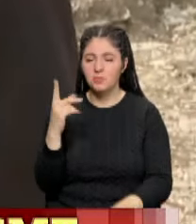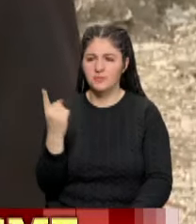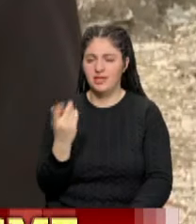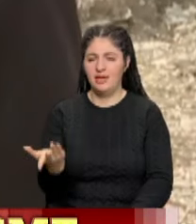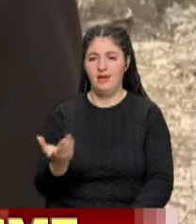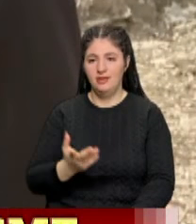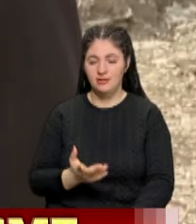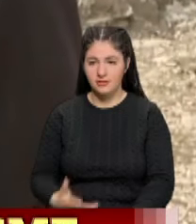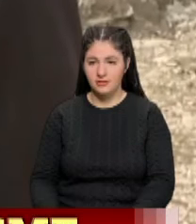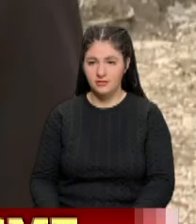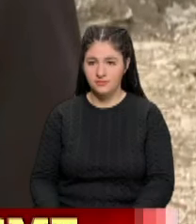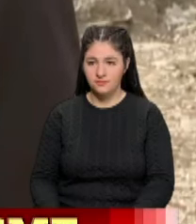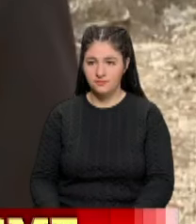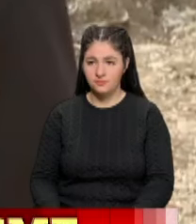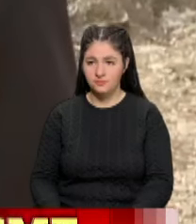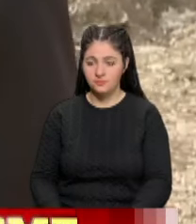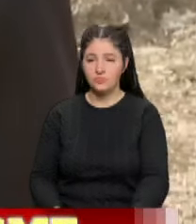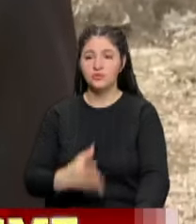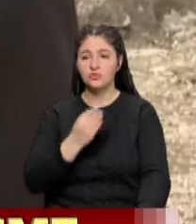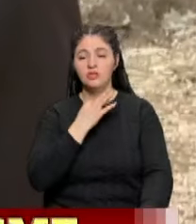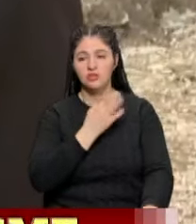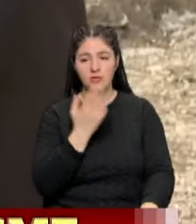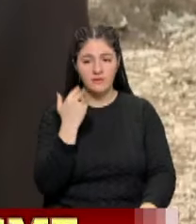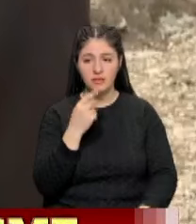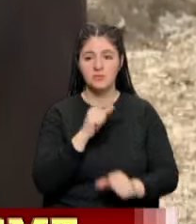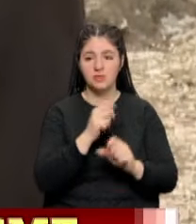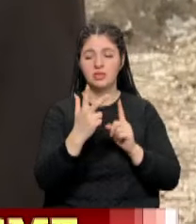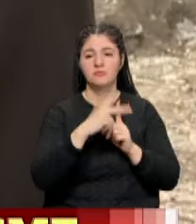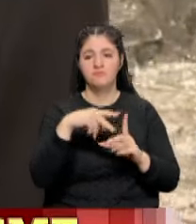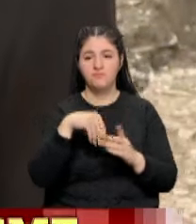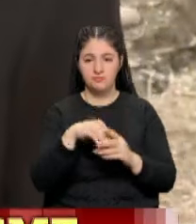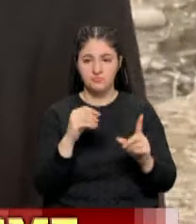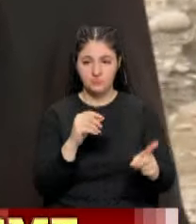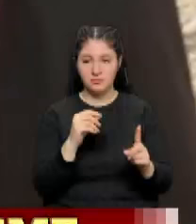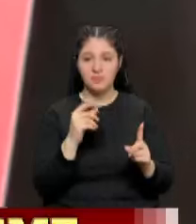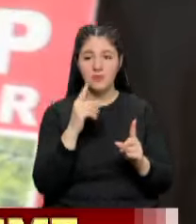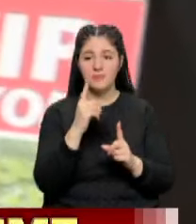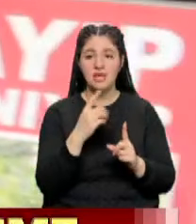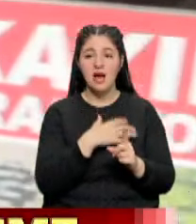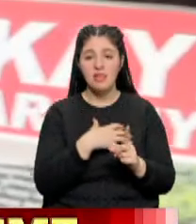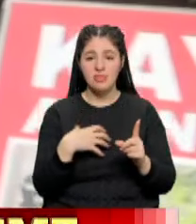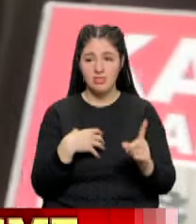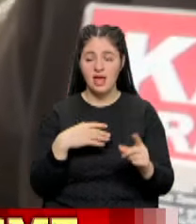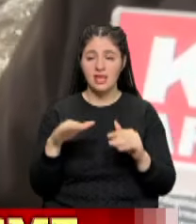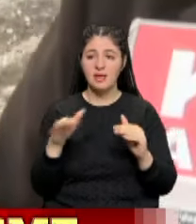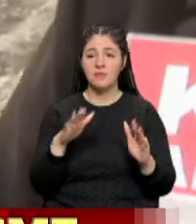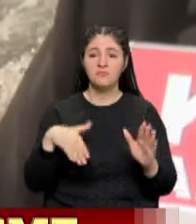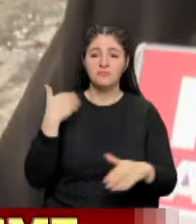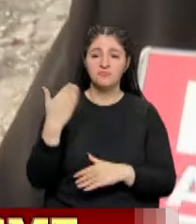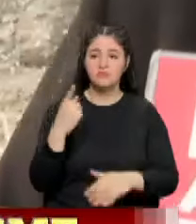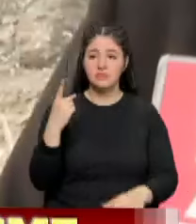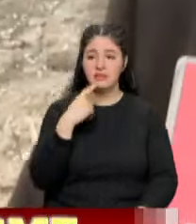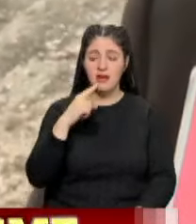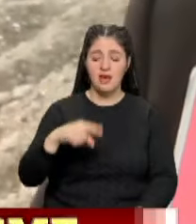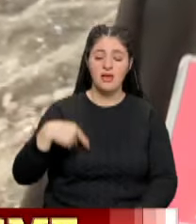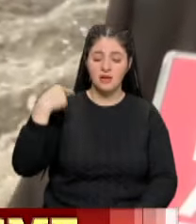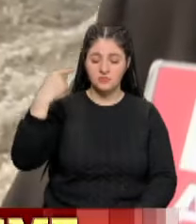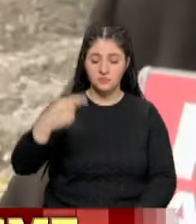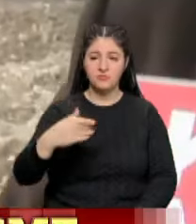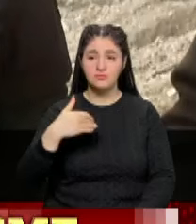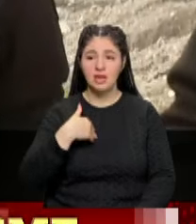yani. Çok teşekkürler efendim yayınımıza katıldığınız için. Bir anne depremin üzerinden bir yıl